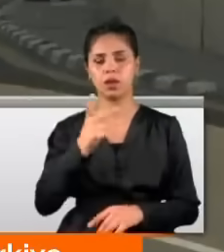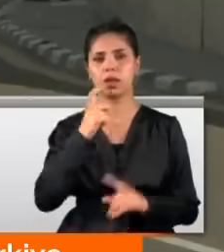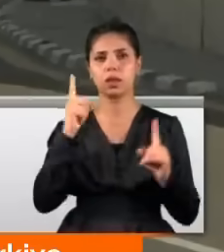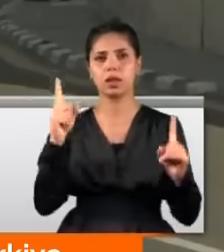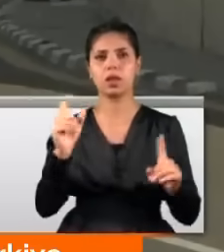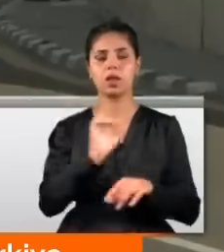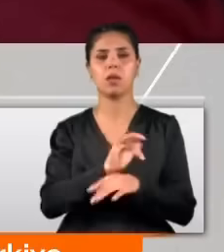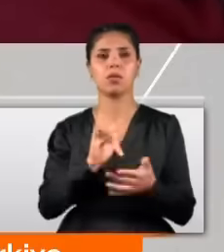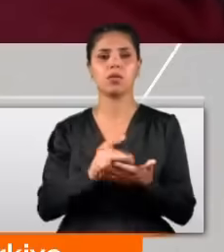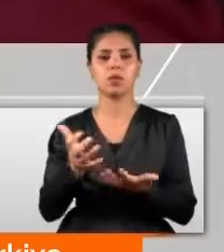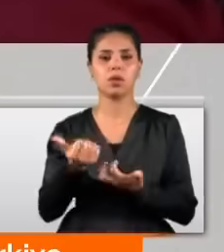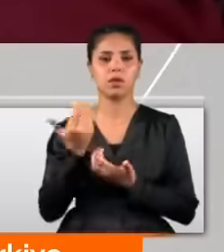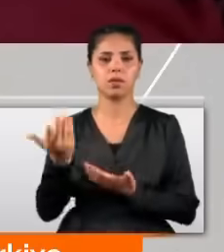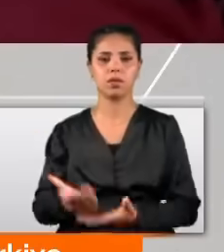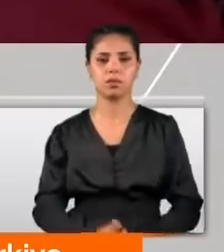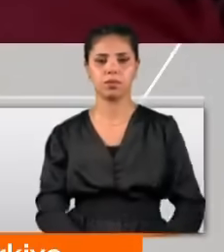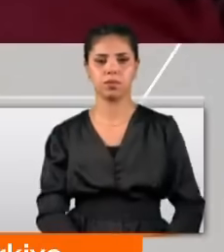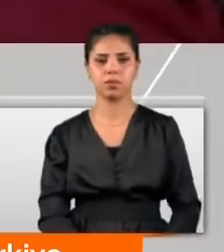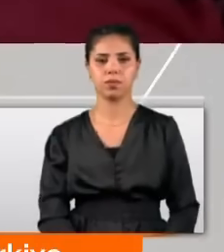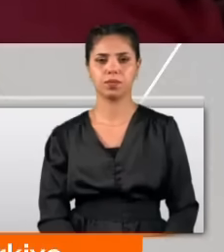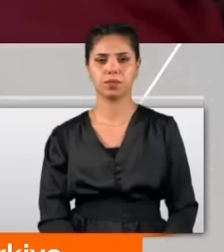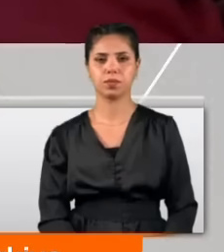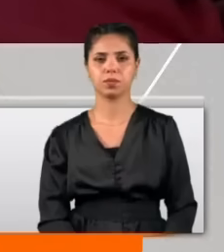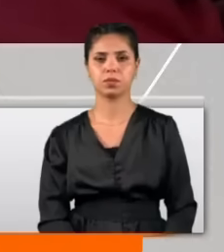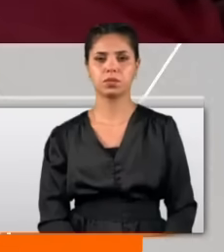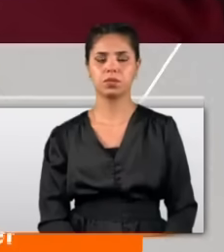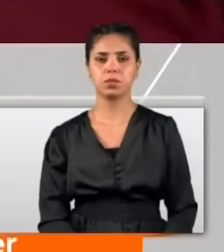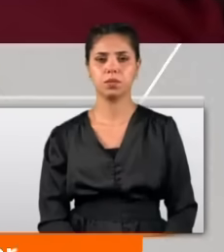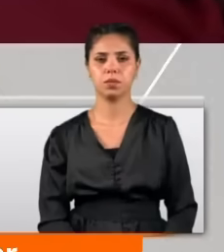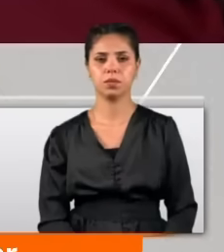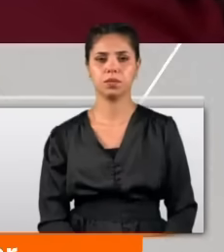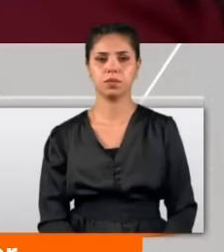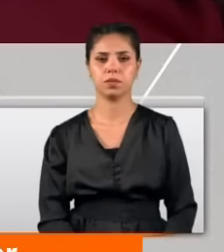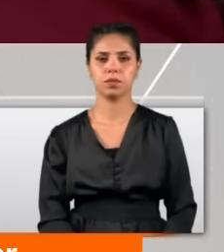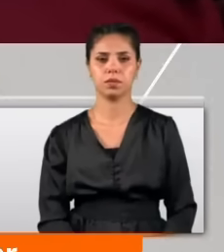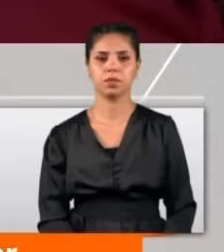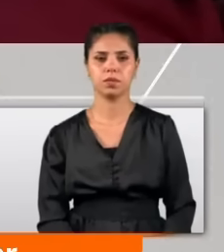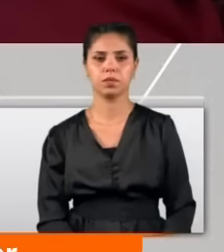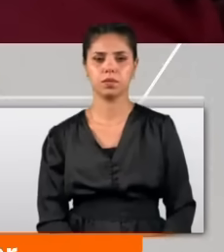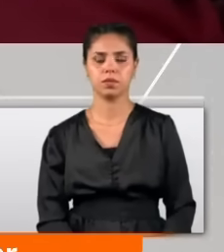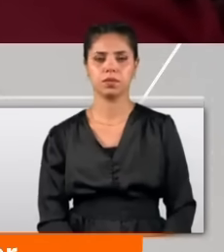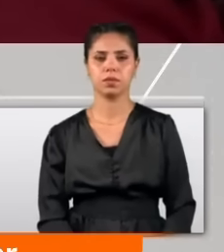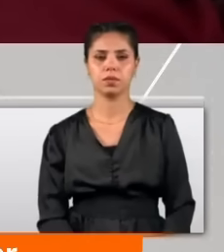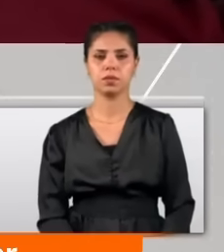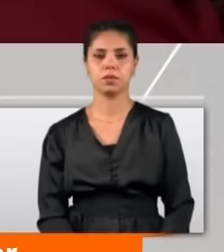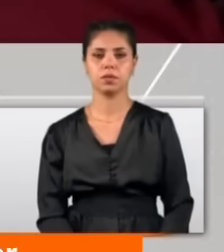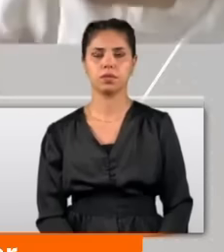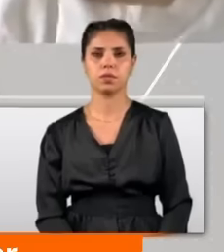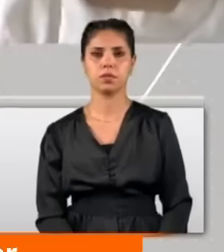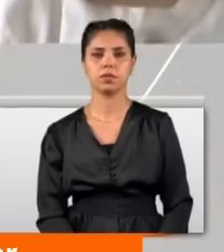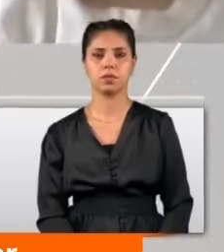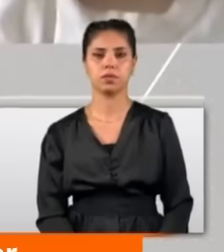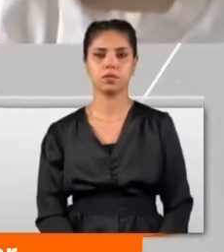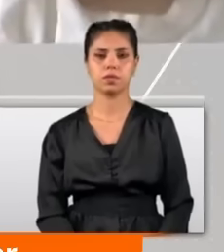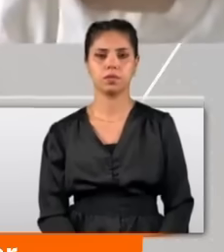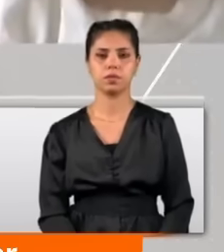hapis cezası aldı. Polisin iftirasıyla çocuğumuzu perişan ettiler, bizi perişan ettiler. Onun hayatı alt üst oldu, bir öğretim görevlisi, böyle bir ithamla.